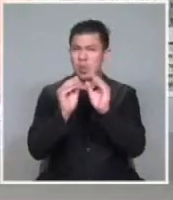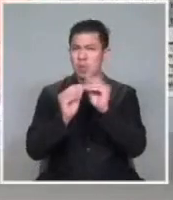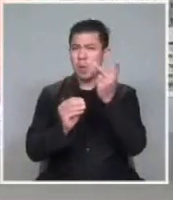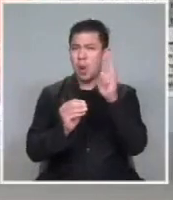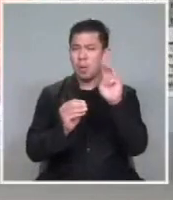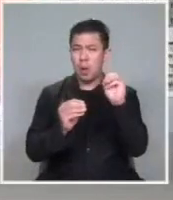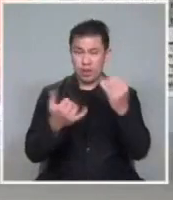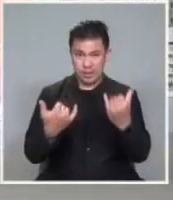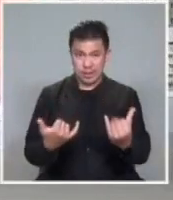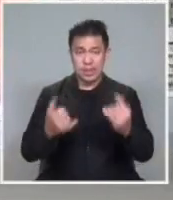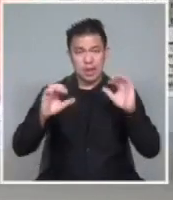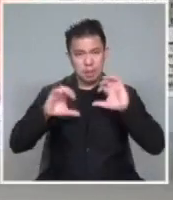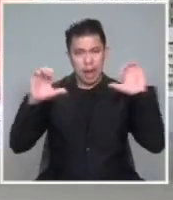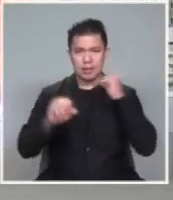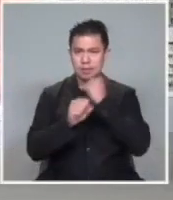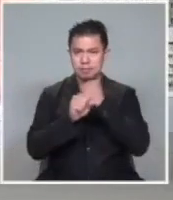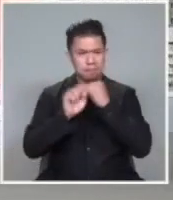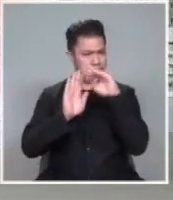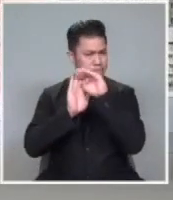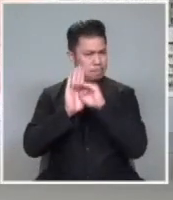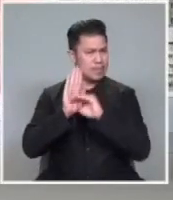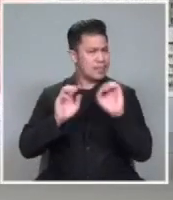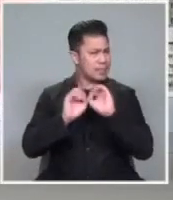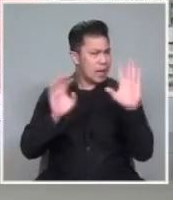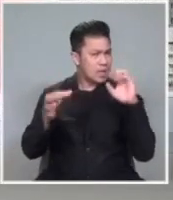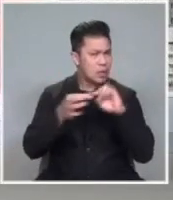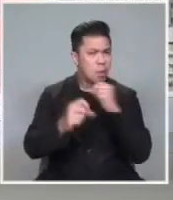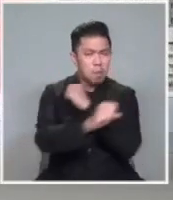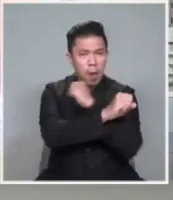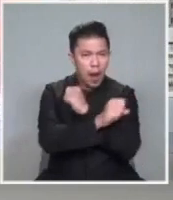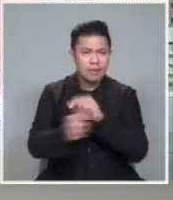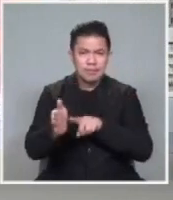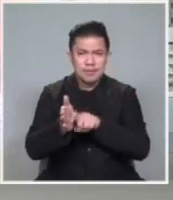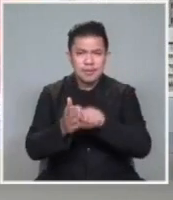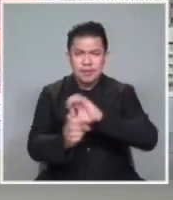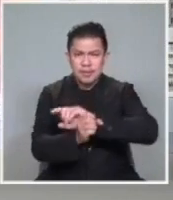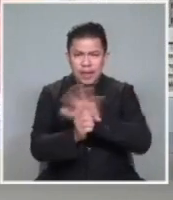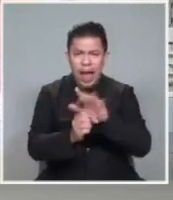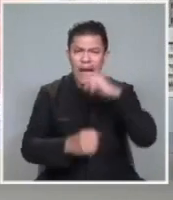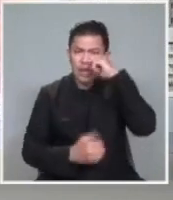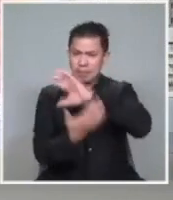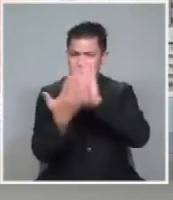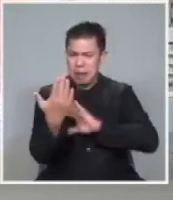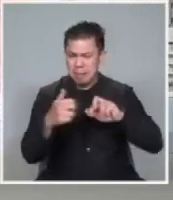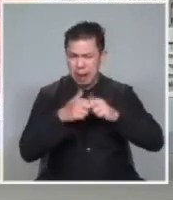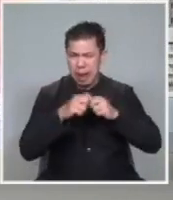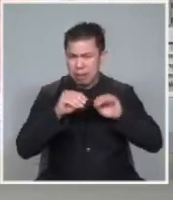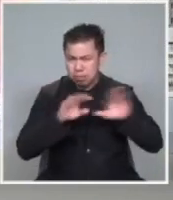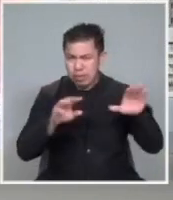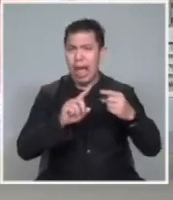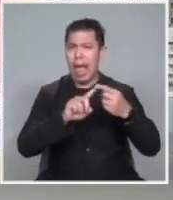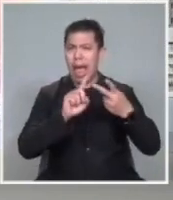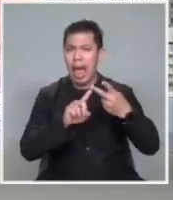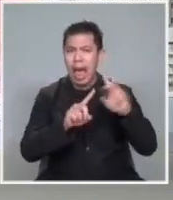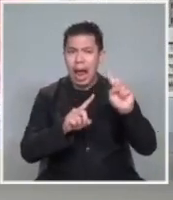วันนี้นะคะที่รัฐบาลเตรียมออกมาตรการที่ชัดเจนเกี่ยวกับการป้องกันโควิด-19 ระบาดในประเทศไทยรวมถึงการรับ